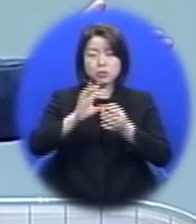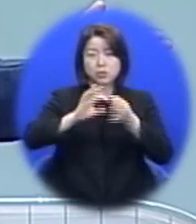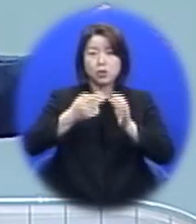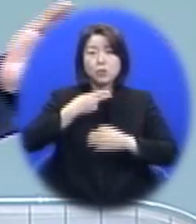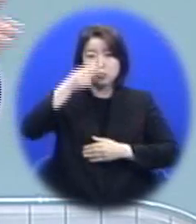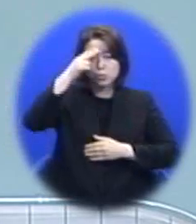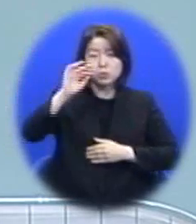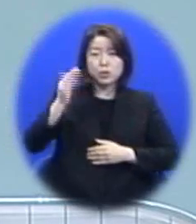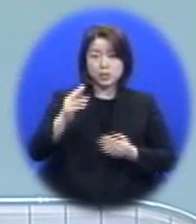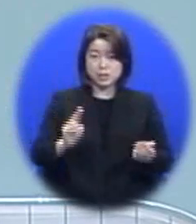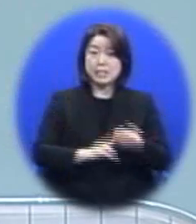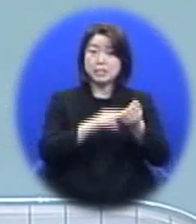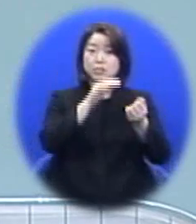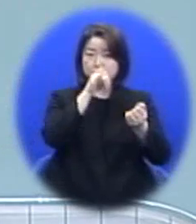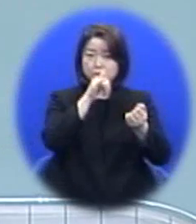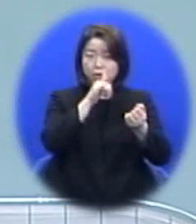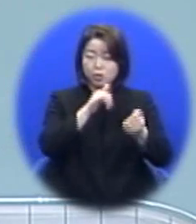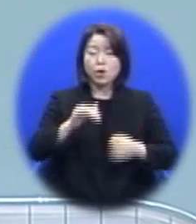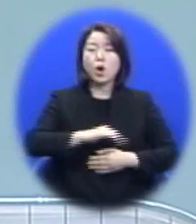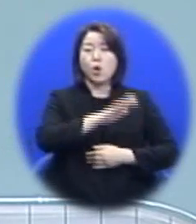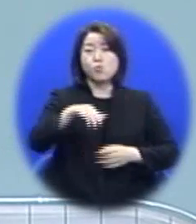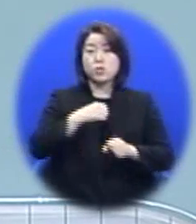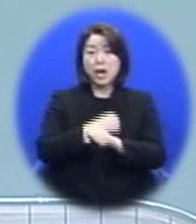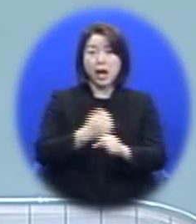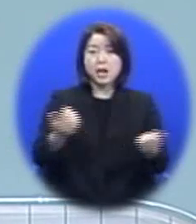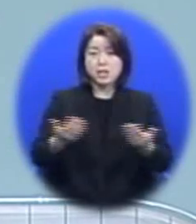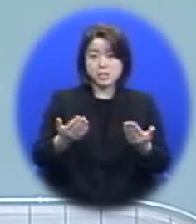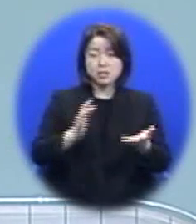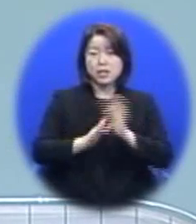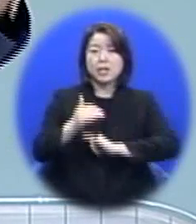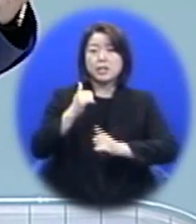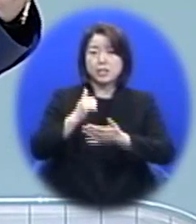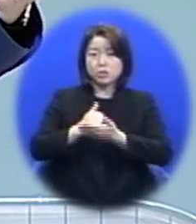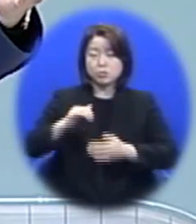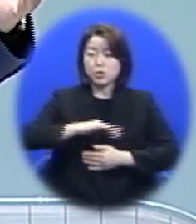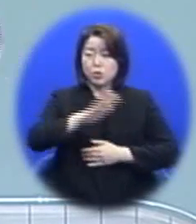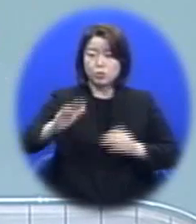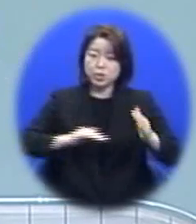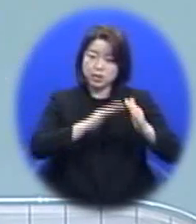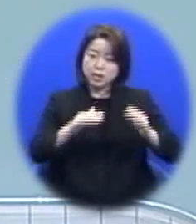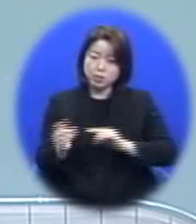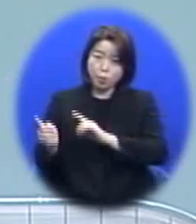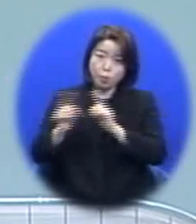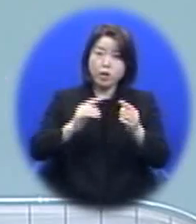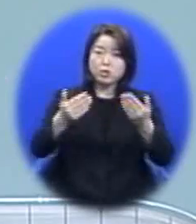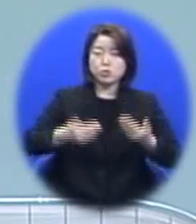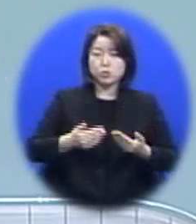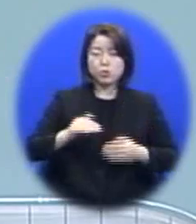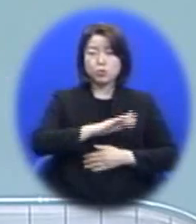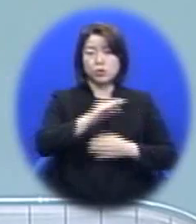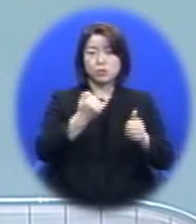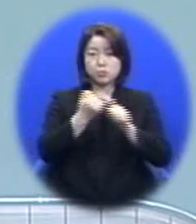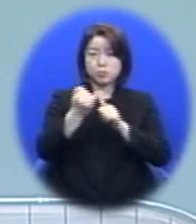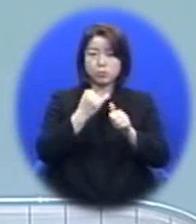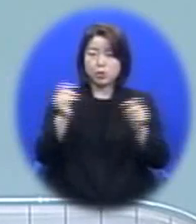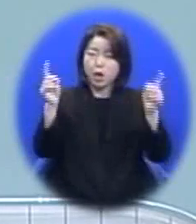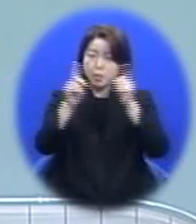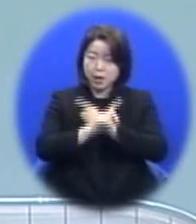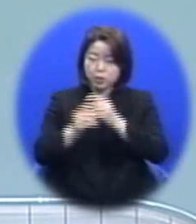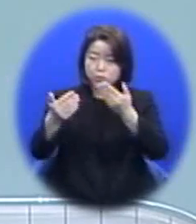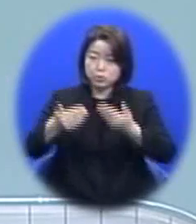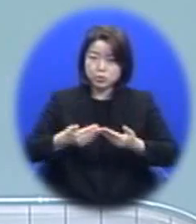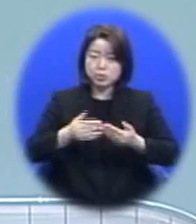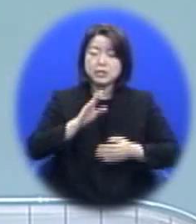일어났어요. 우리가 할 일은 그것밖에 없다니까요. 예수님께서 우리 가정 회복시켜주시고 우리 부부관계 완전히 바꿔주실 걸 진짜